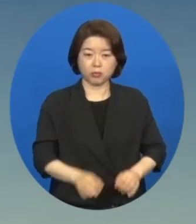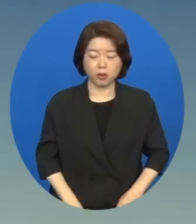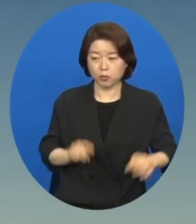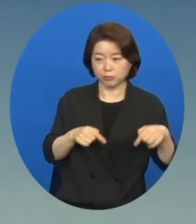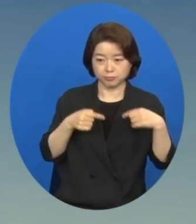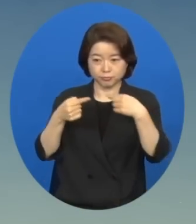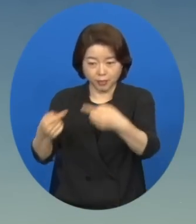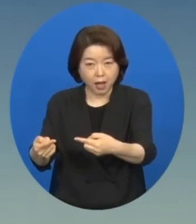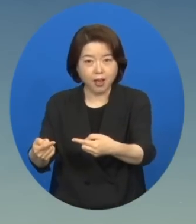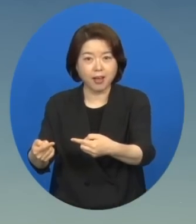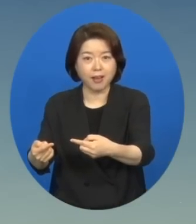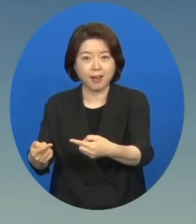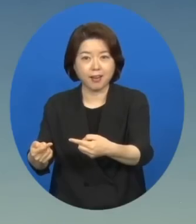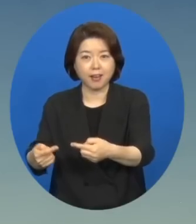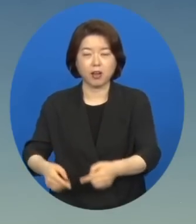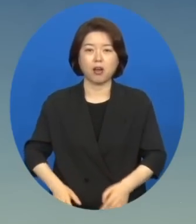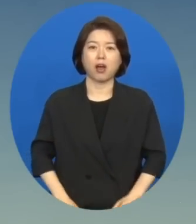갔는데